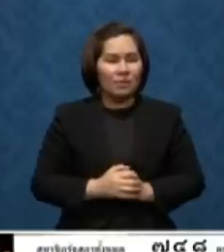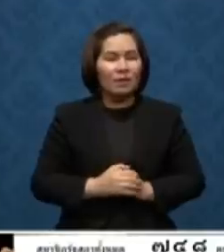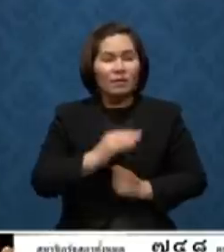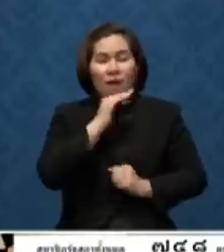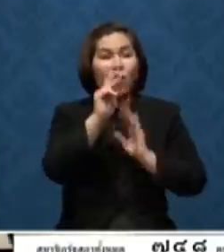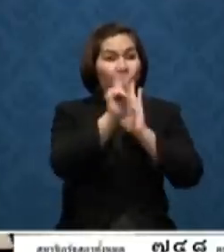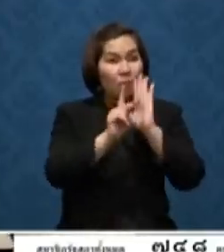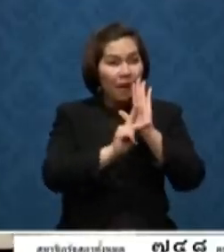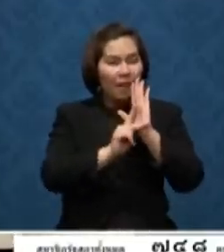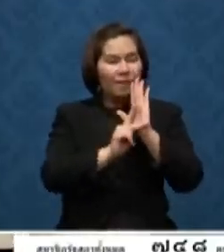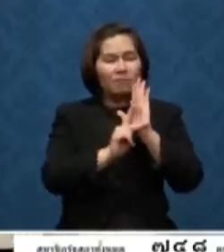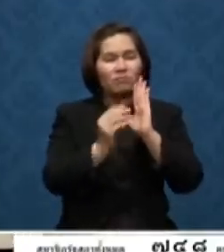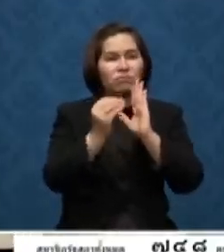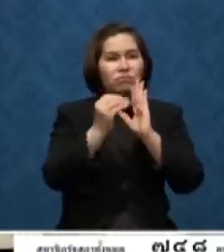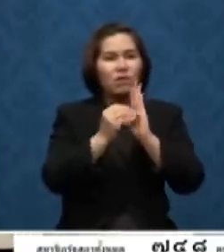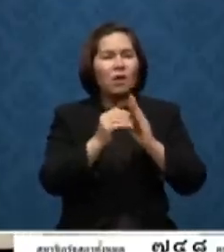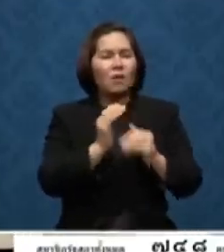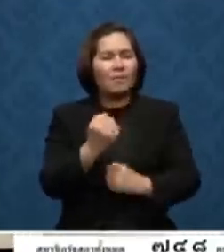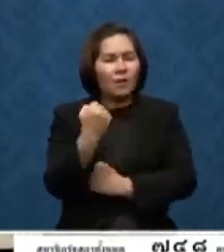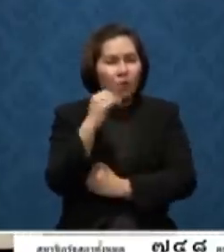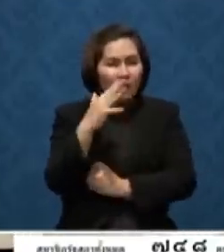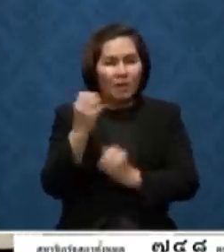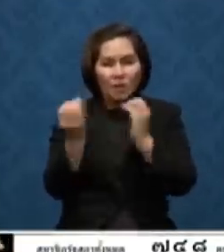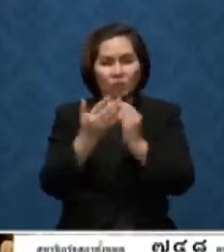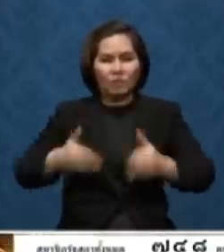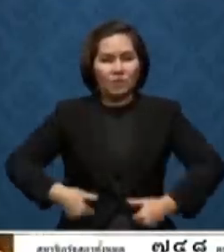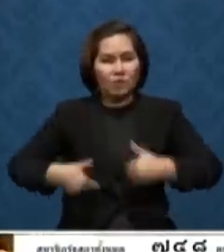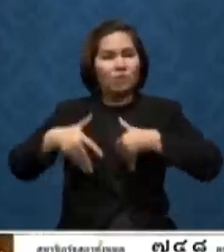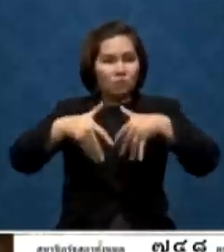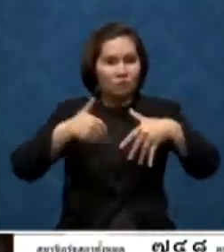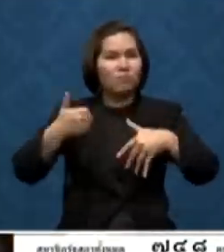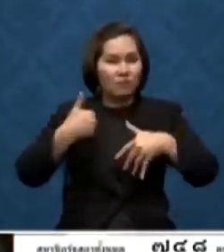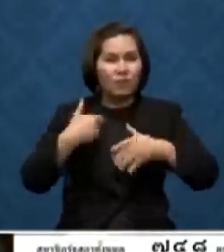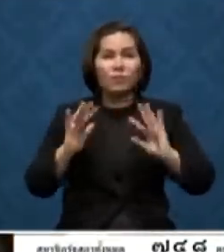ชีวิตของประชาชนจะสั่นคลอนไปด้วยครับท่านประธานครับขอบคุณครับ